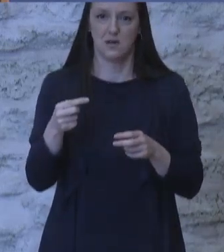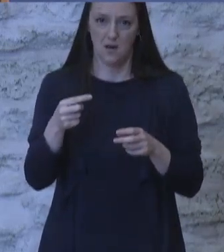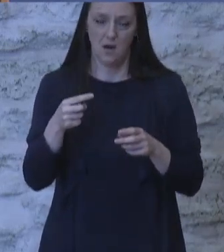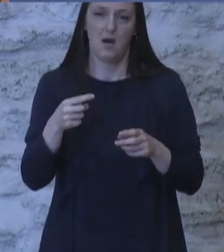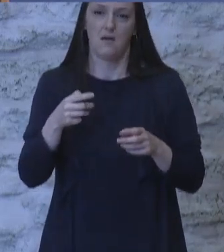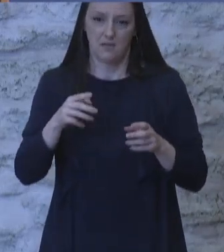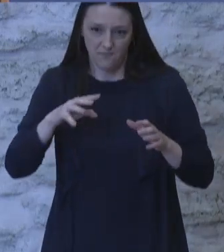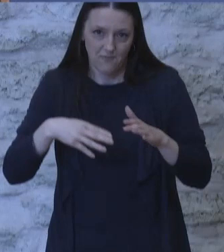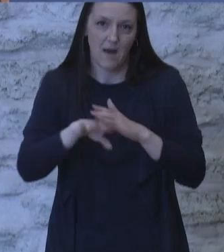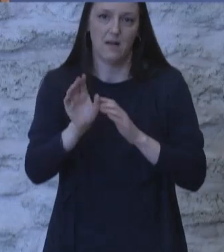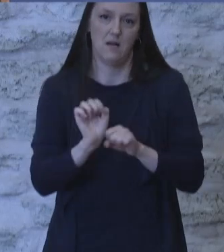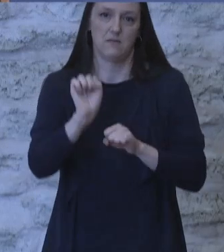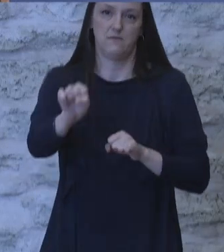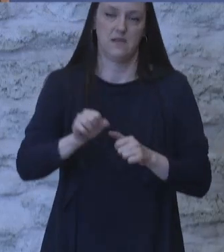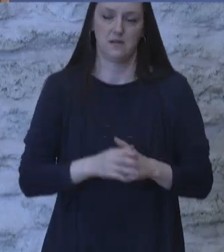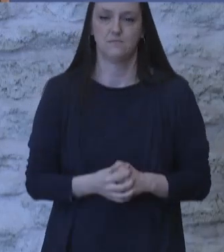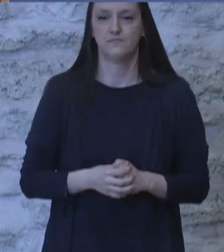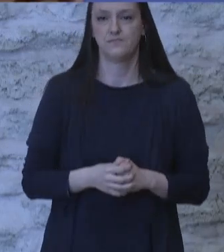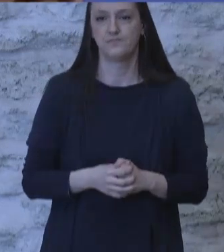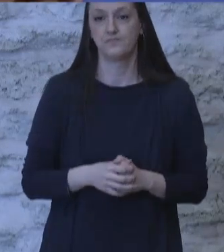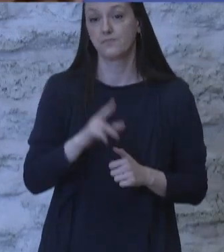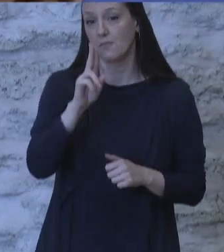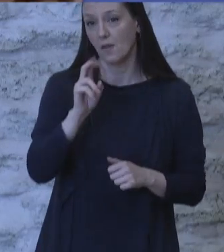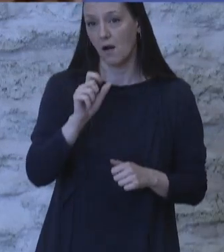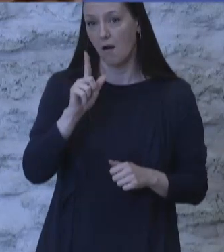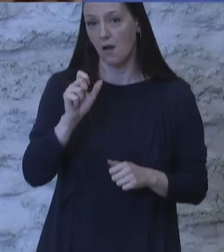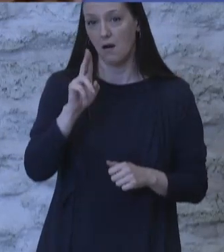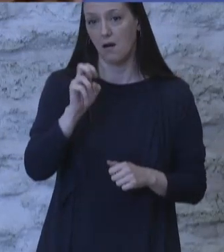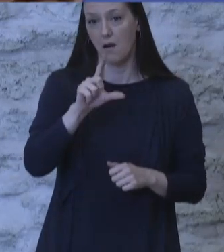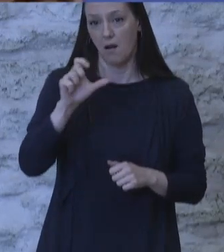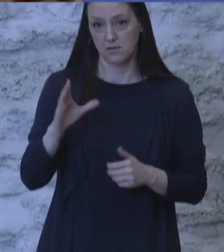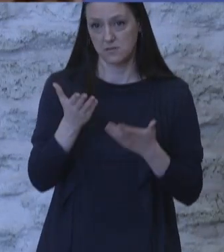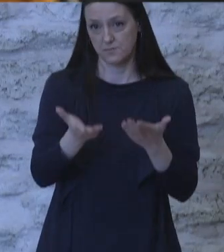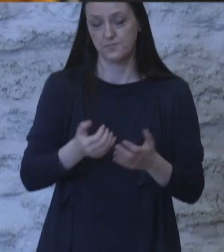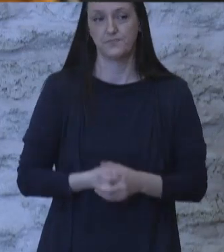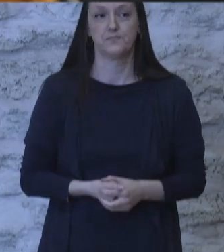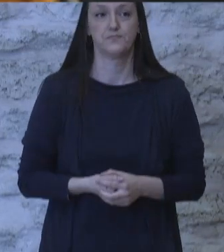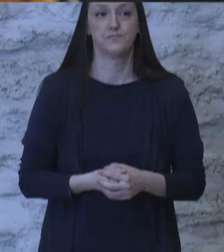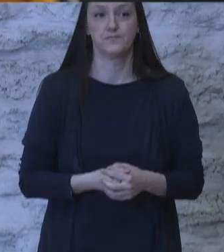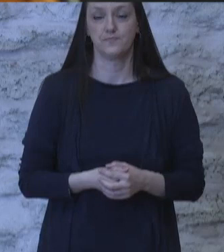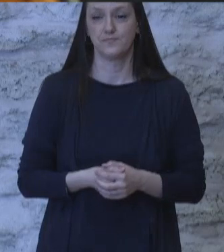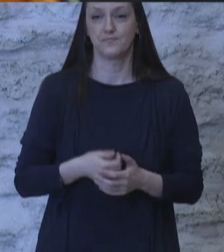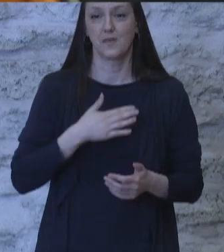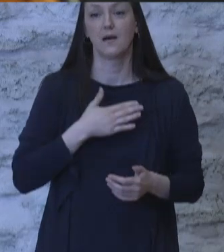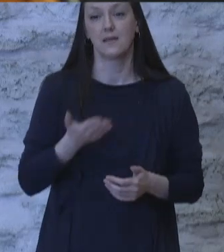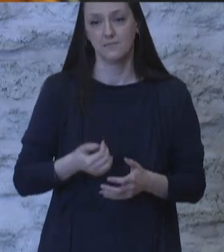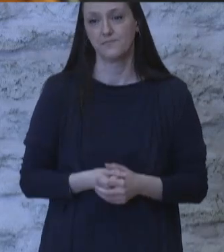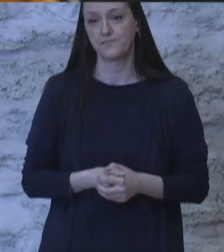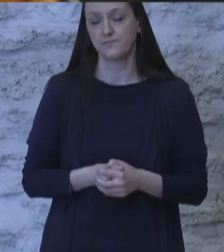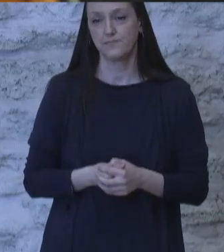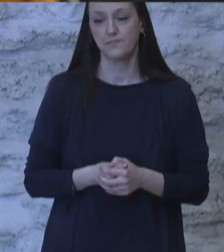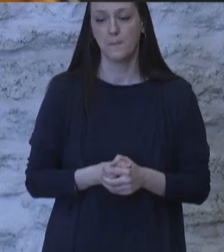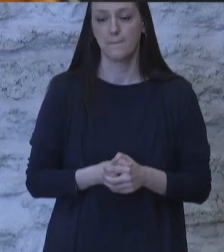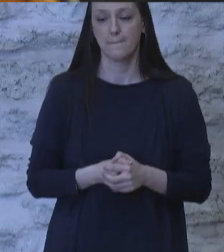tagada. Aitähetel. Kaja Kallas, palun. Aitäh. Paljud inimesed,